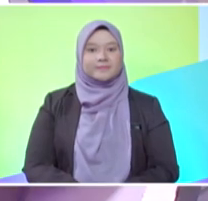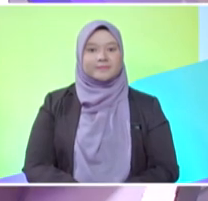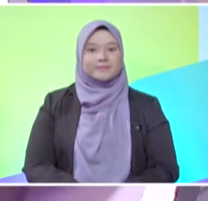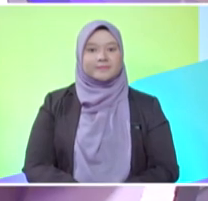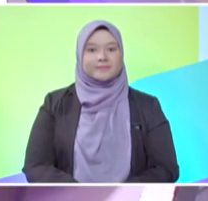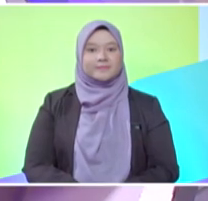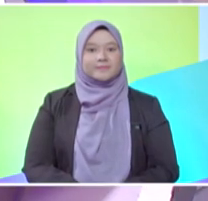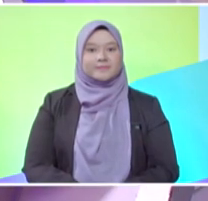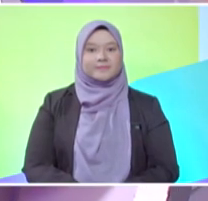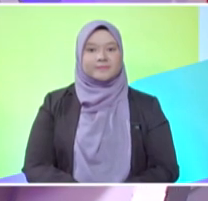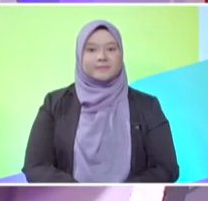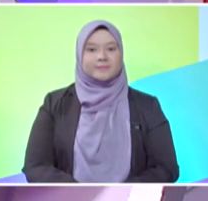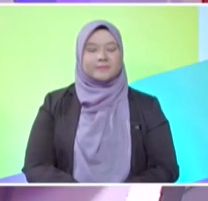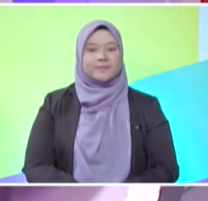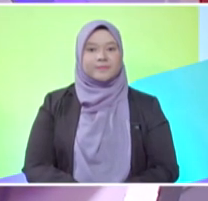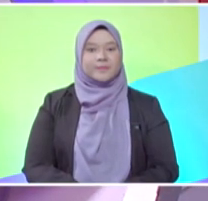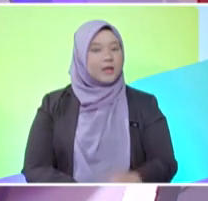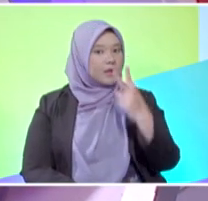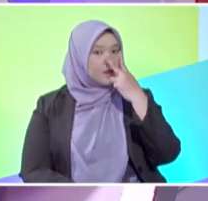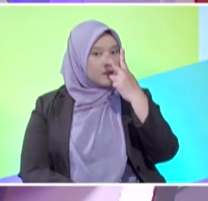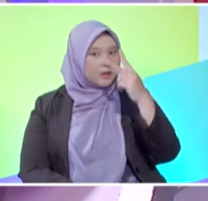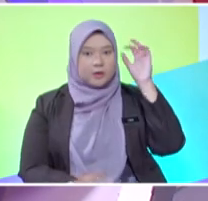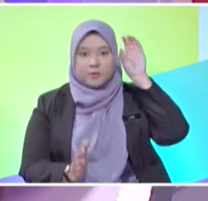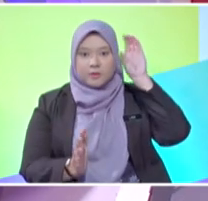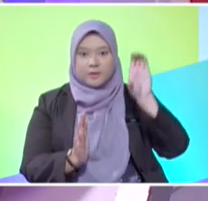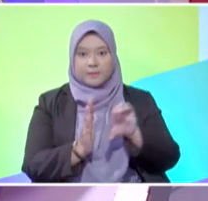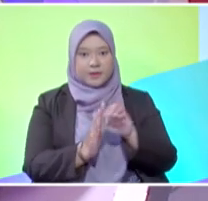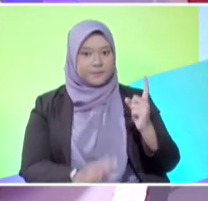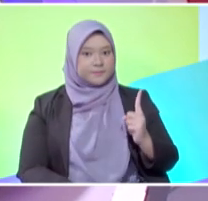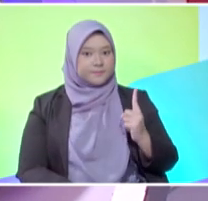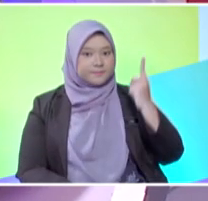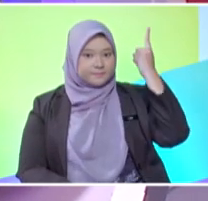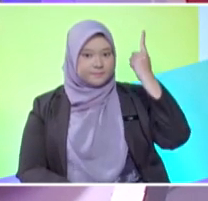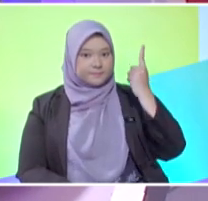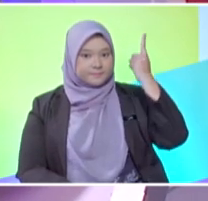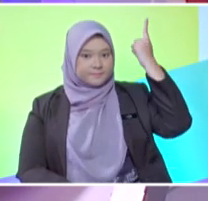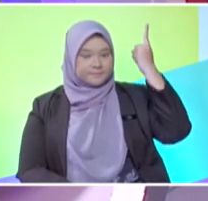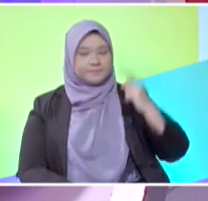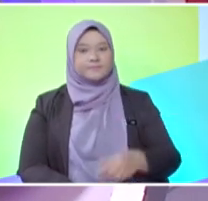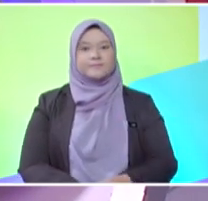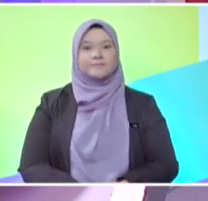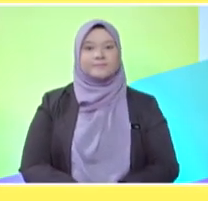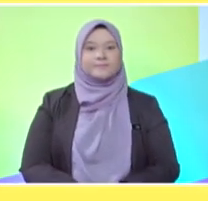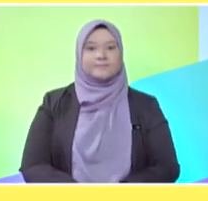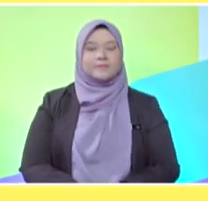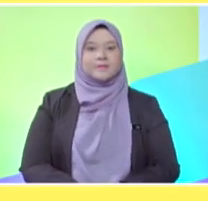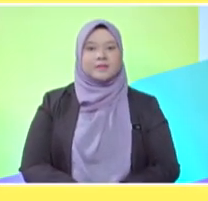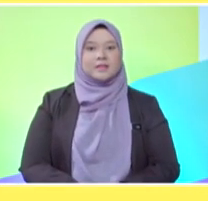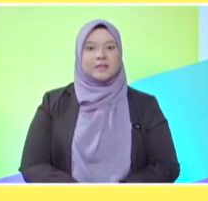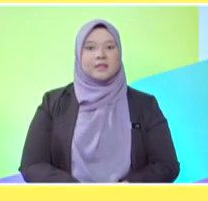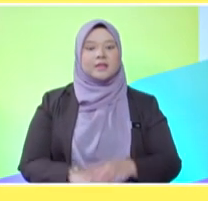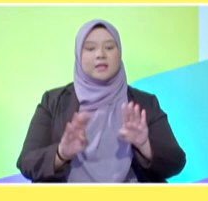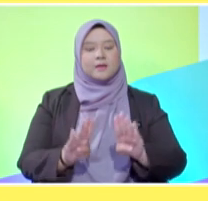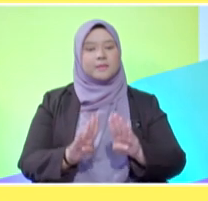kita lihat pada slide yang cukup oke ini ya kita belajar yaitu membanding dan Membersihkan hewan